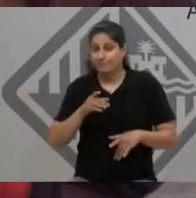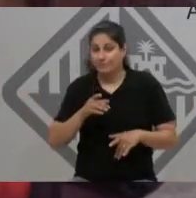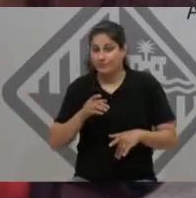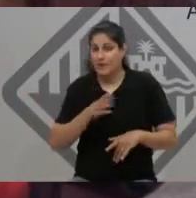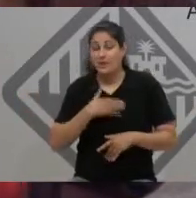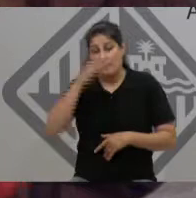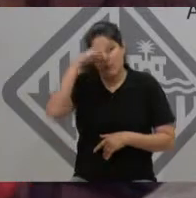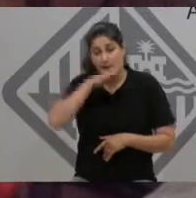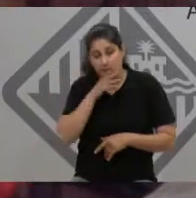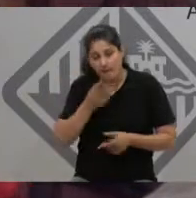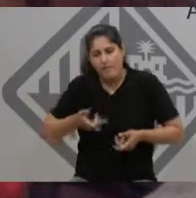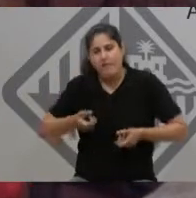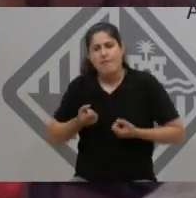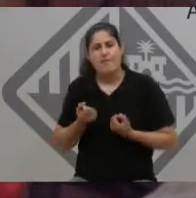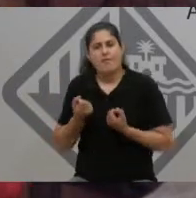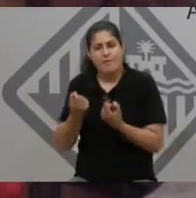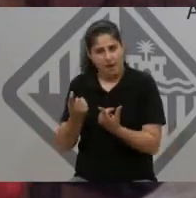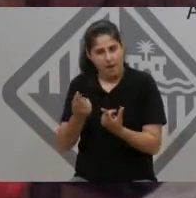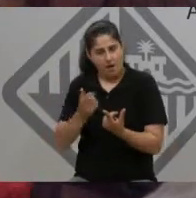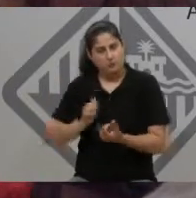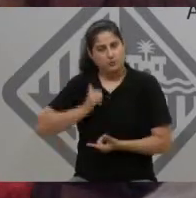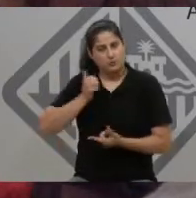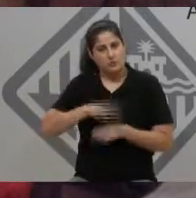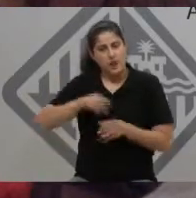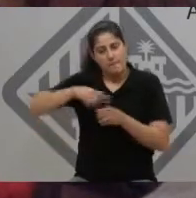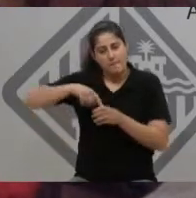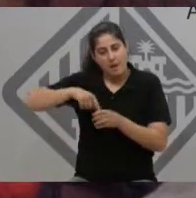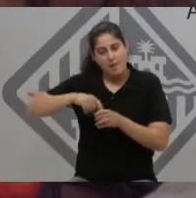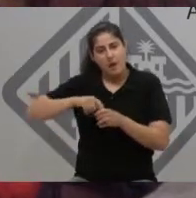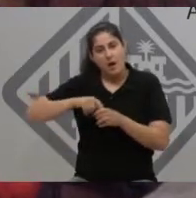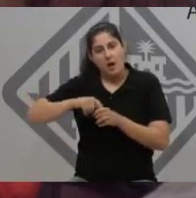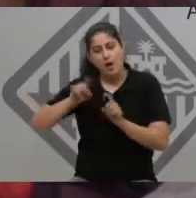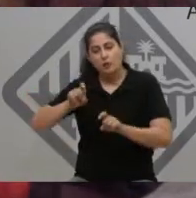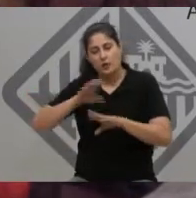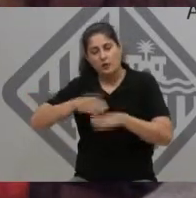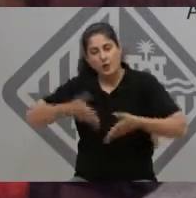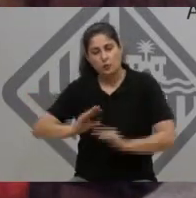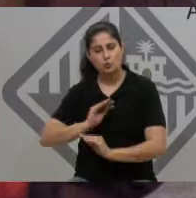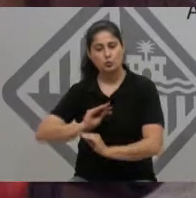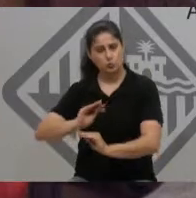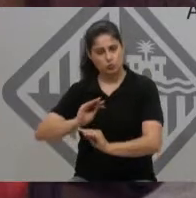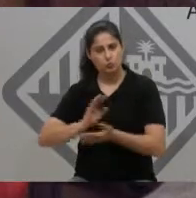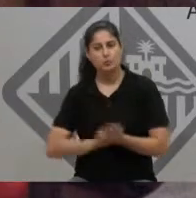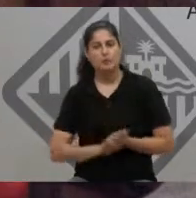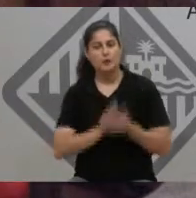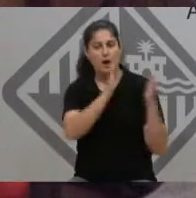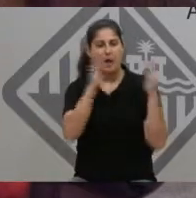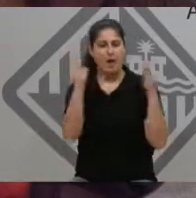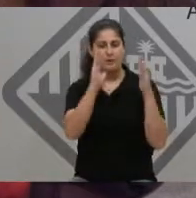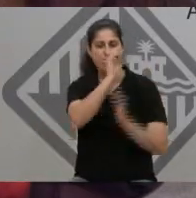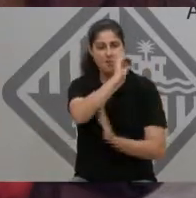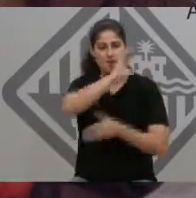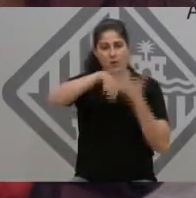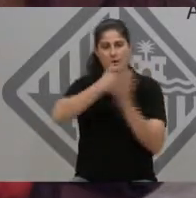pares i mares la possibilitat d'optar a una plaça educativa per als seus fills. Dins d'aquesta etapa, que ja sabem